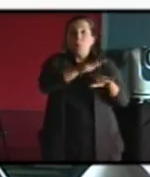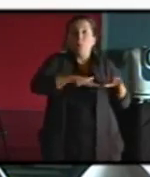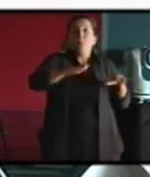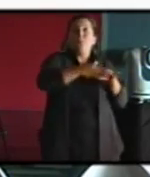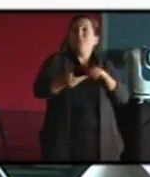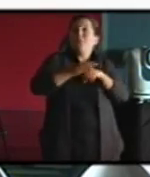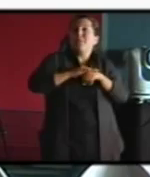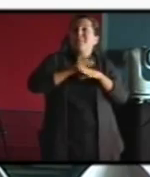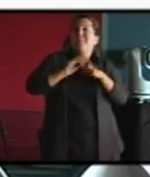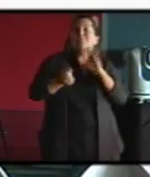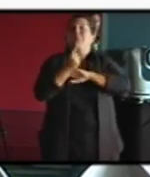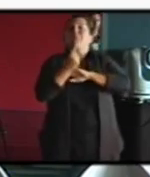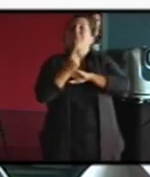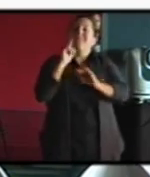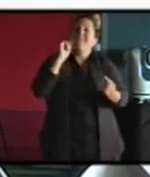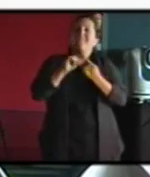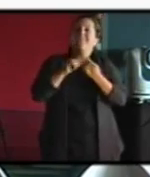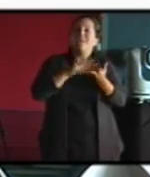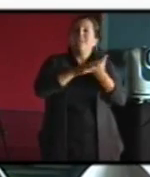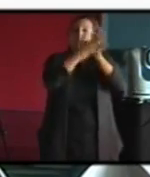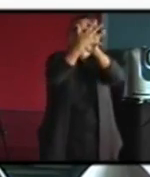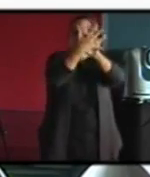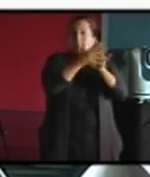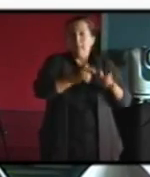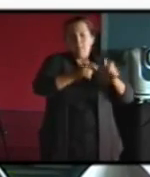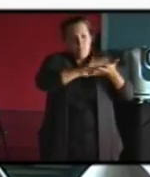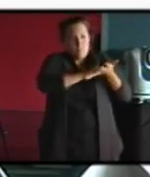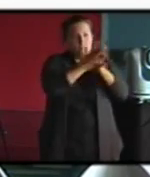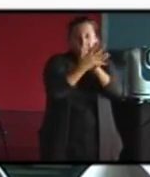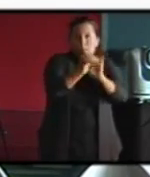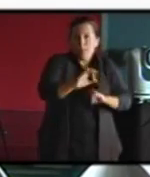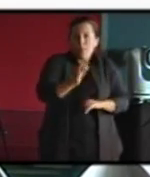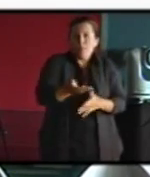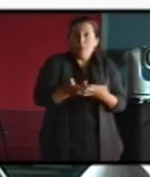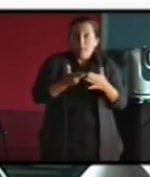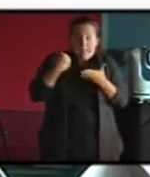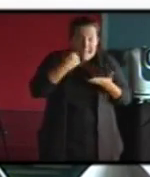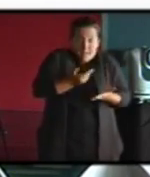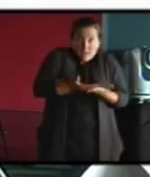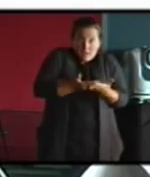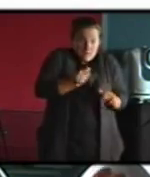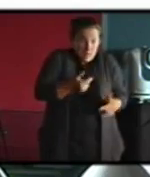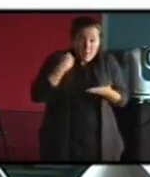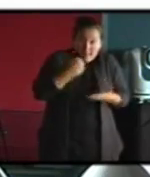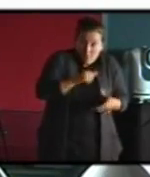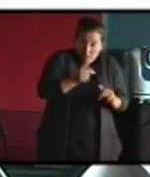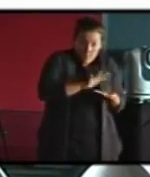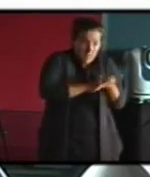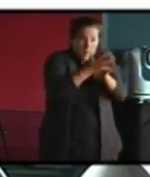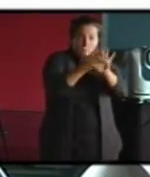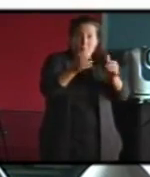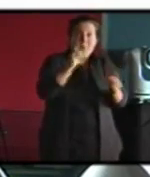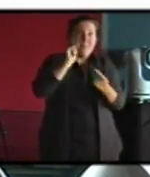sorte de politique pionnière en matière de transformation d'un héritage, d'un patrimoine. Parce que je pense que c'est le